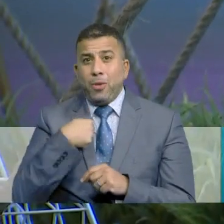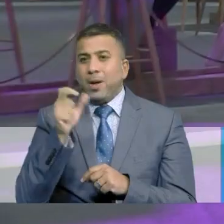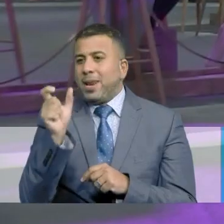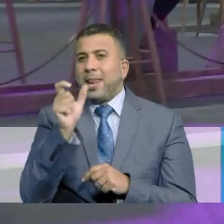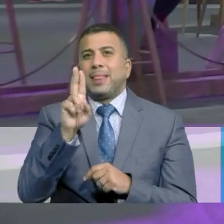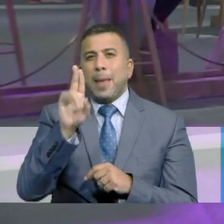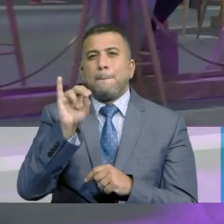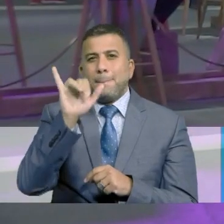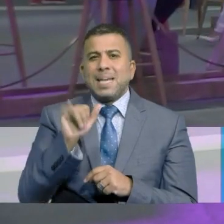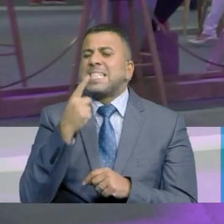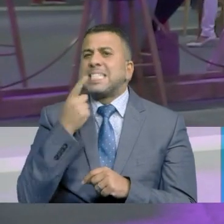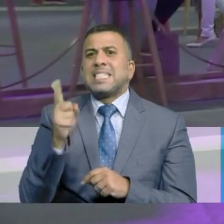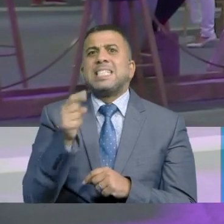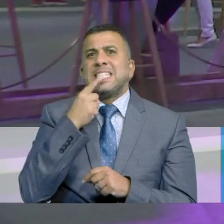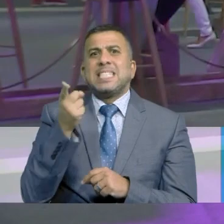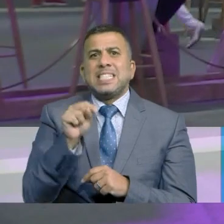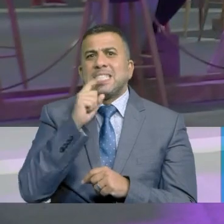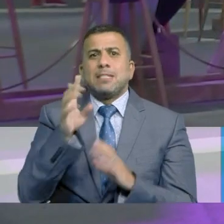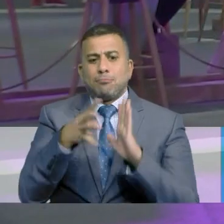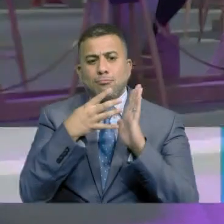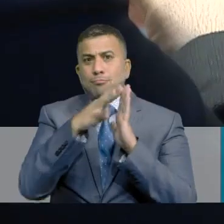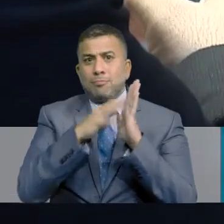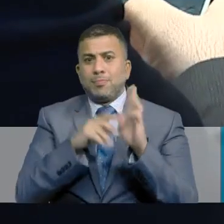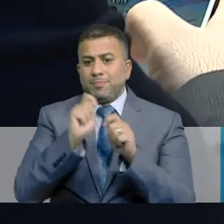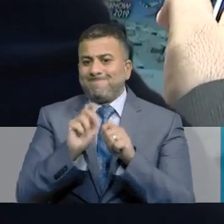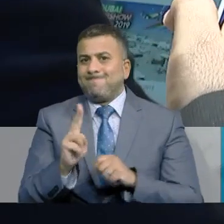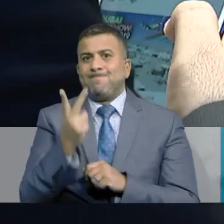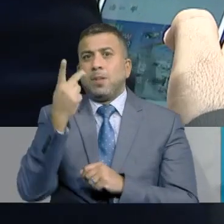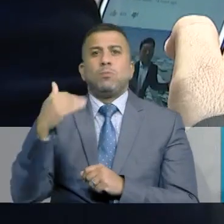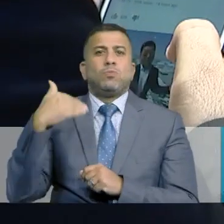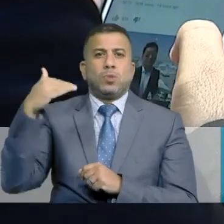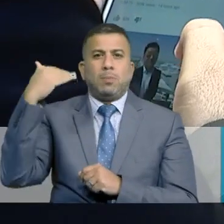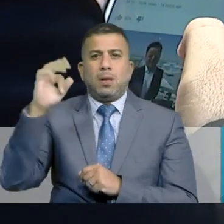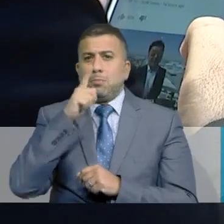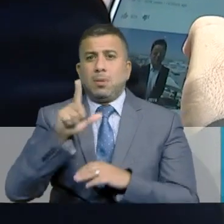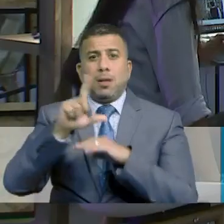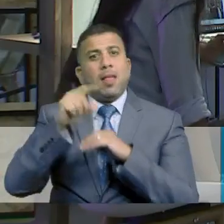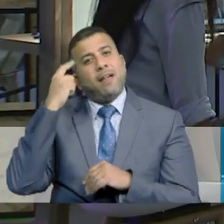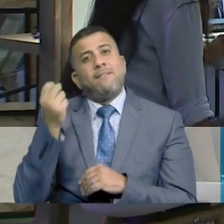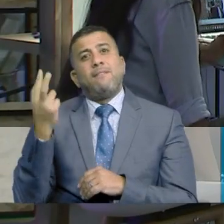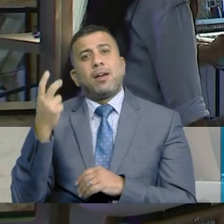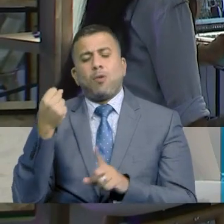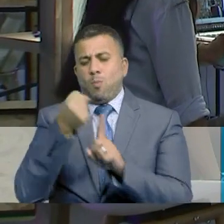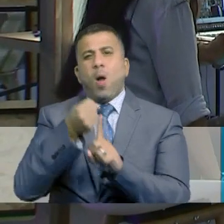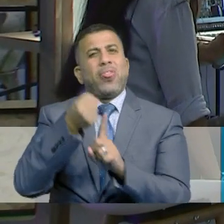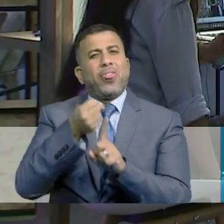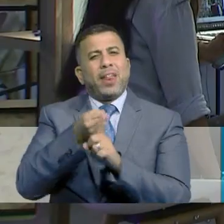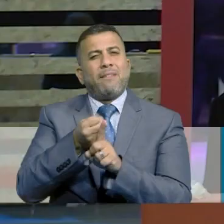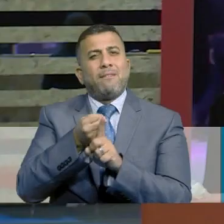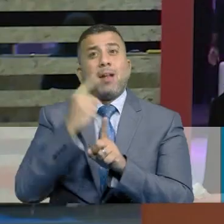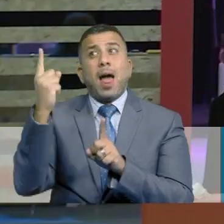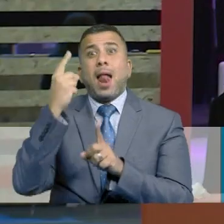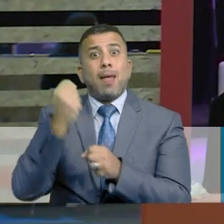حدثا سنويا بارزا على اجنده صناع التغيير المستقبليين وقاده الفكر والمؤثرين في